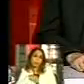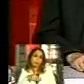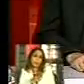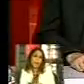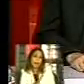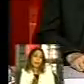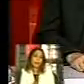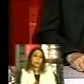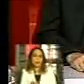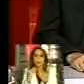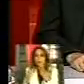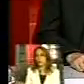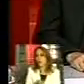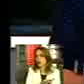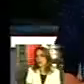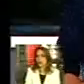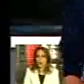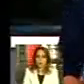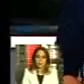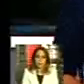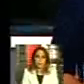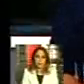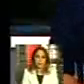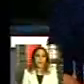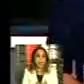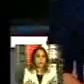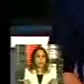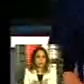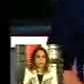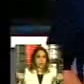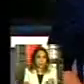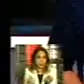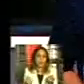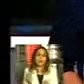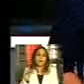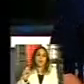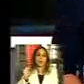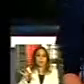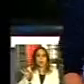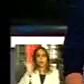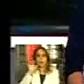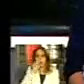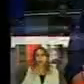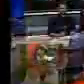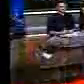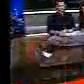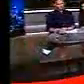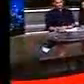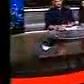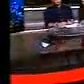תודה רבה. תודה רבה. תודה. טוב, הפסקה קצרה ותכף אברהם טל בוחר איתנו שיר לילה.